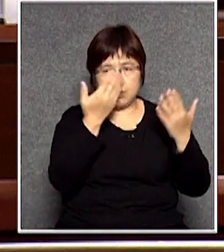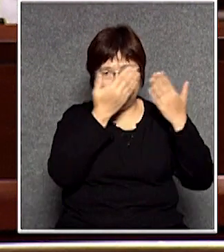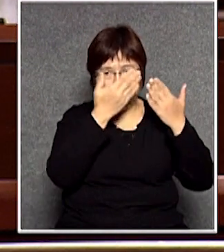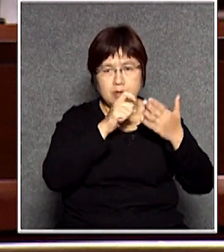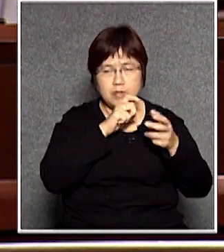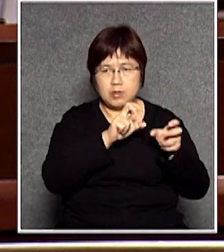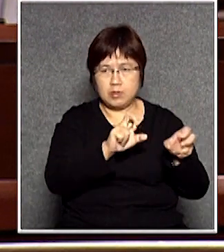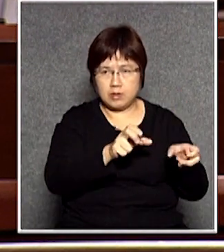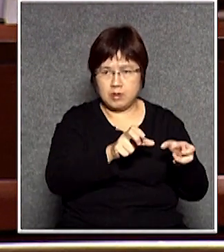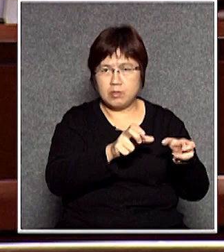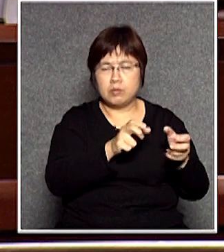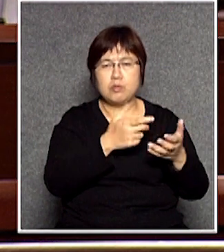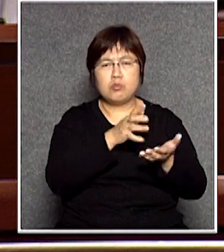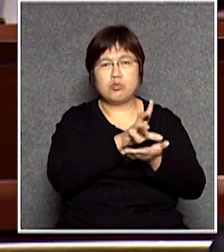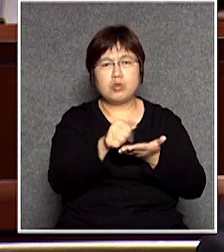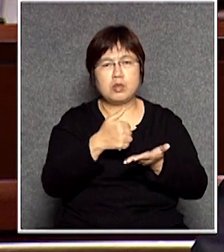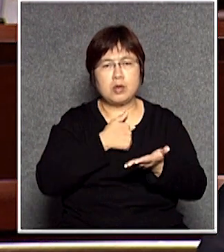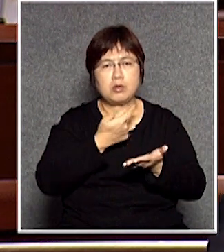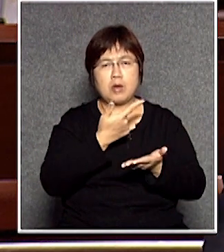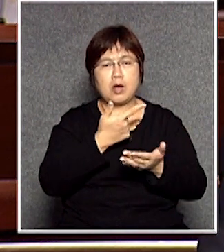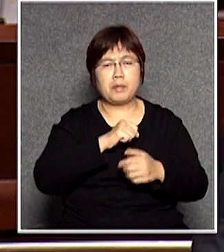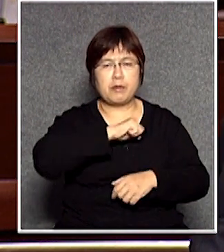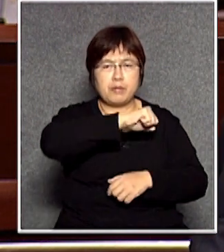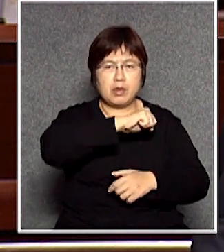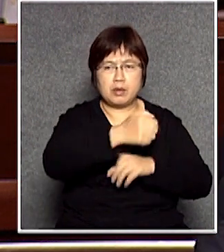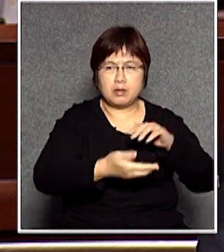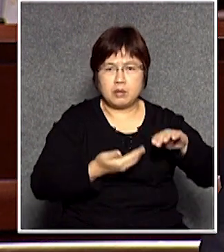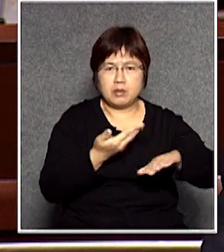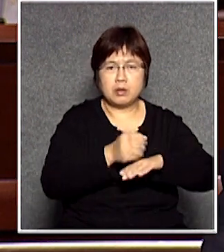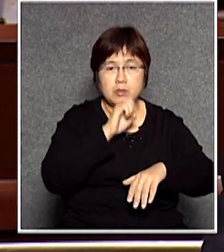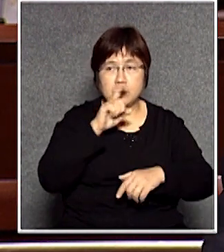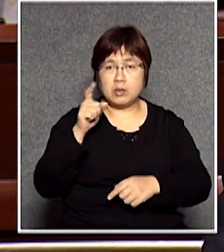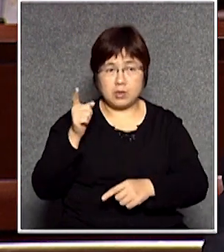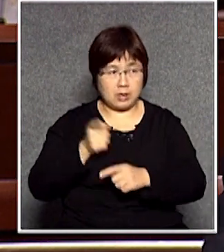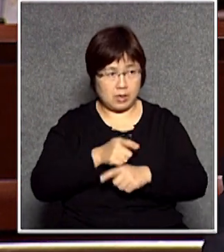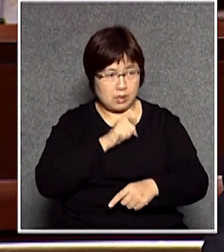和很多的學者將這個文革拿出來講的話，分分鐘已經沒有人再提